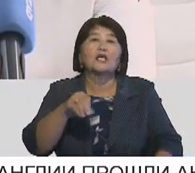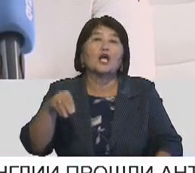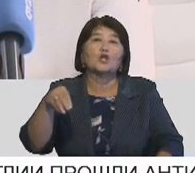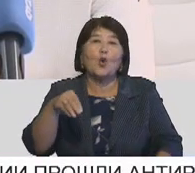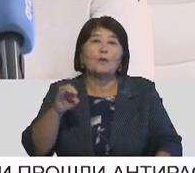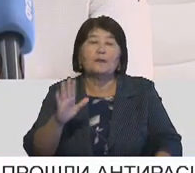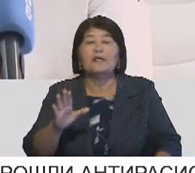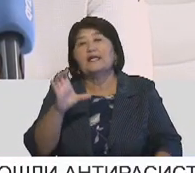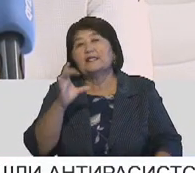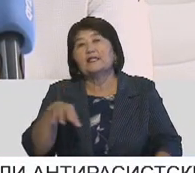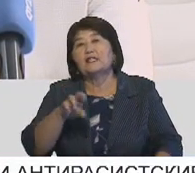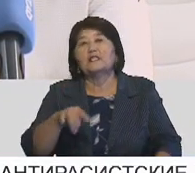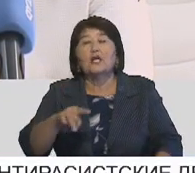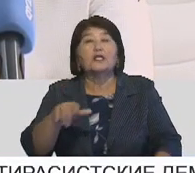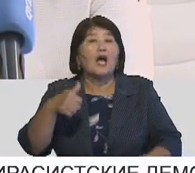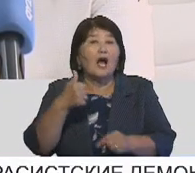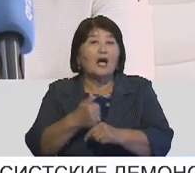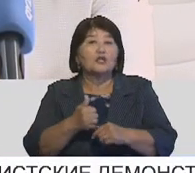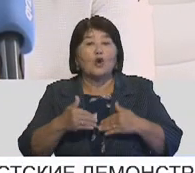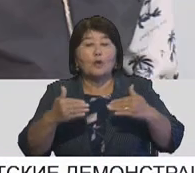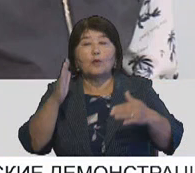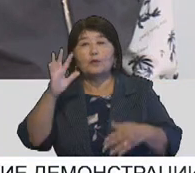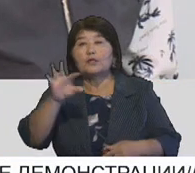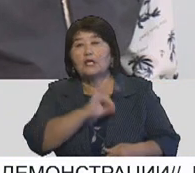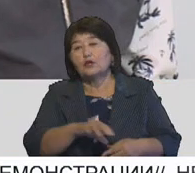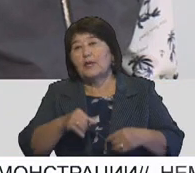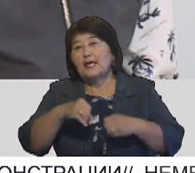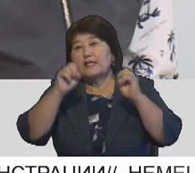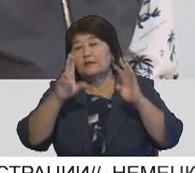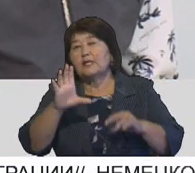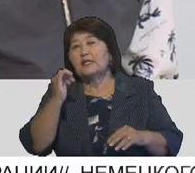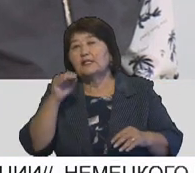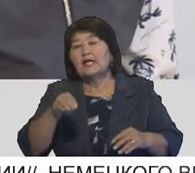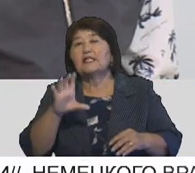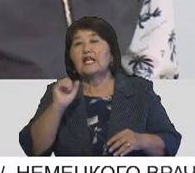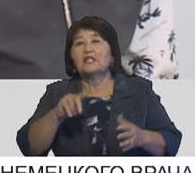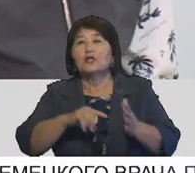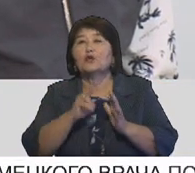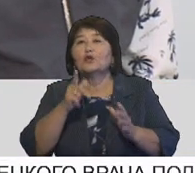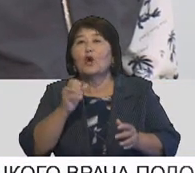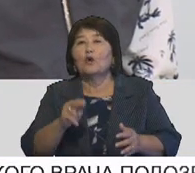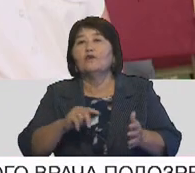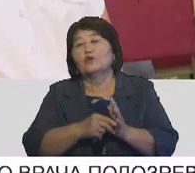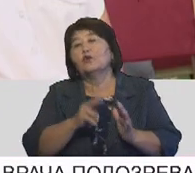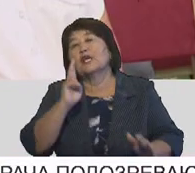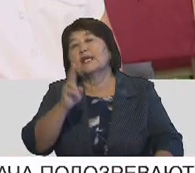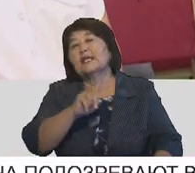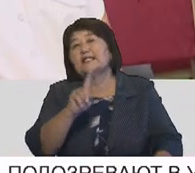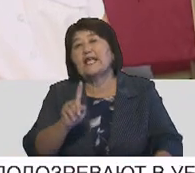Токмагамбетов Сырдаринского района. На основном этапе будет использован специализированный сайт sanakh.gov.kz.